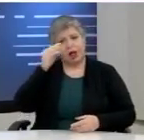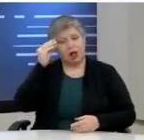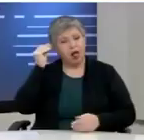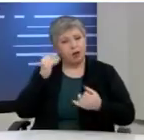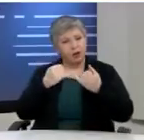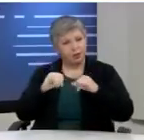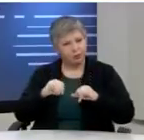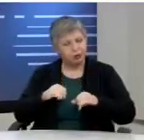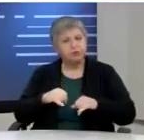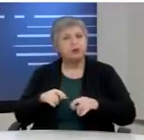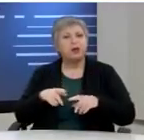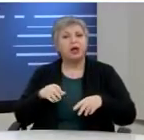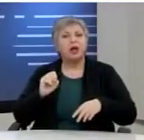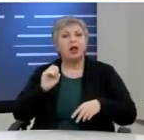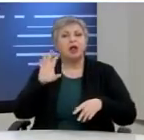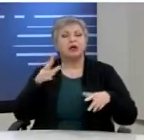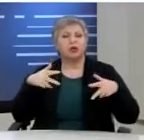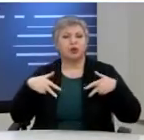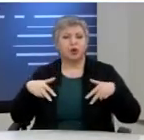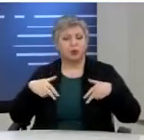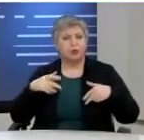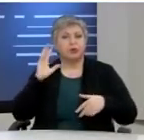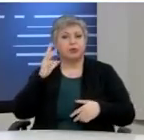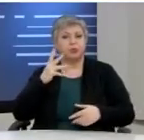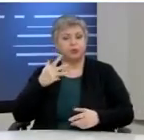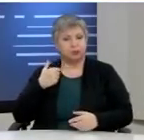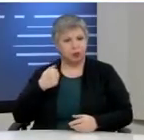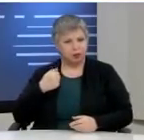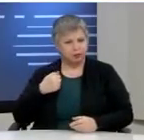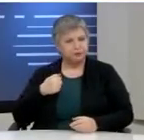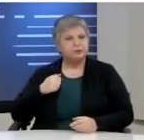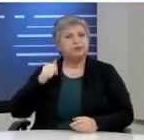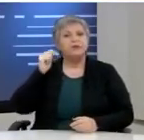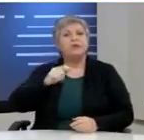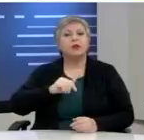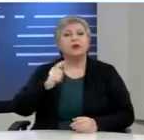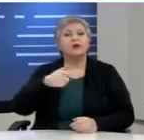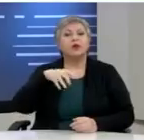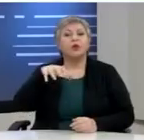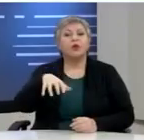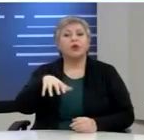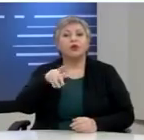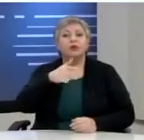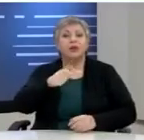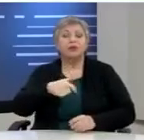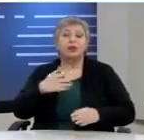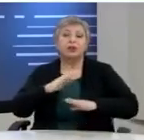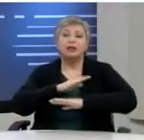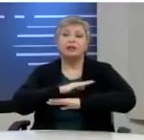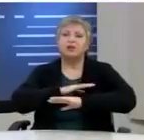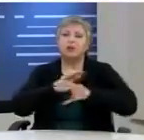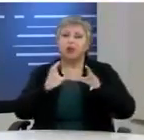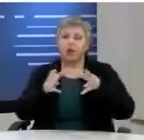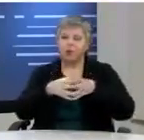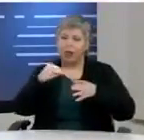προσπάθησε και κατάφερε να αποσπάσει τη συνένεση των εταίρων στο ΝΑΤΟ, ώστε να μην ενταχθεί η γειτονική χώρα με την προσωρινή της ονομασία